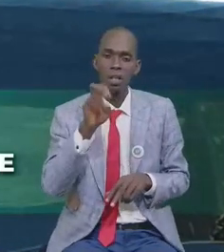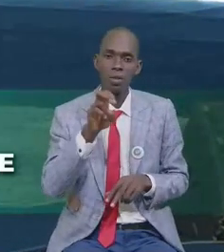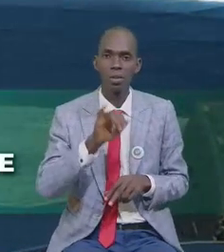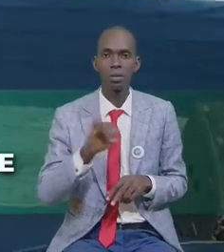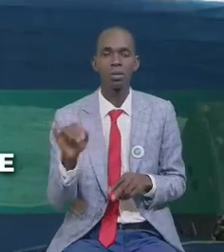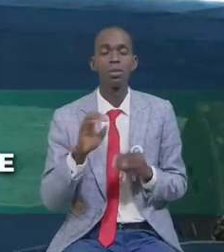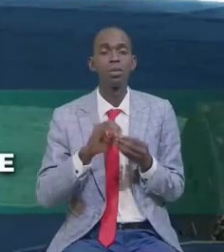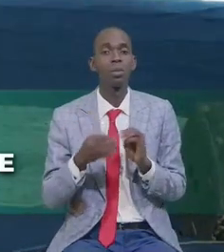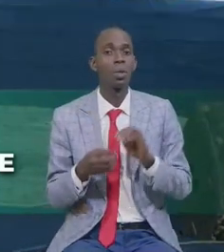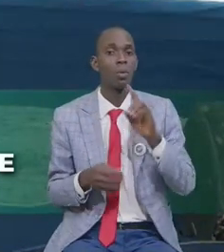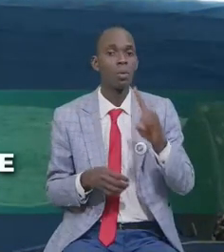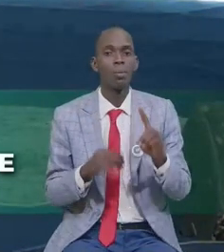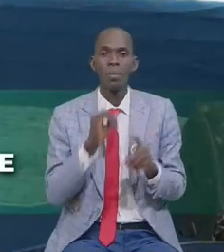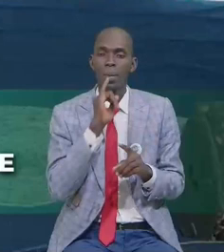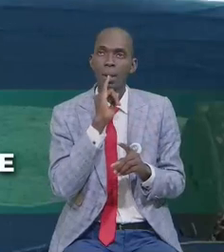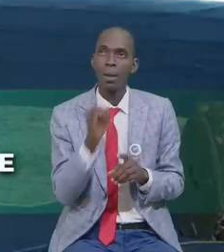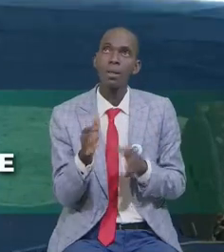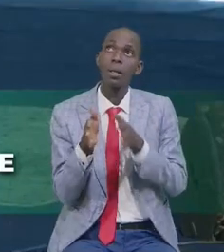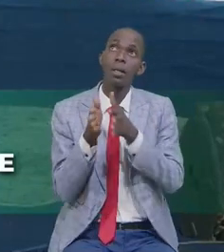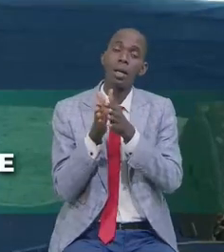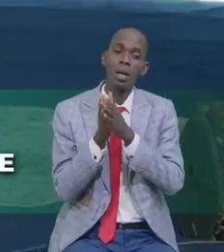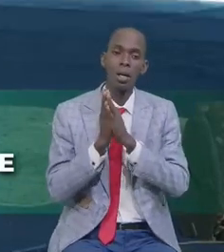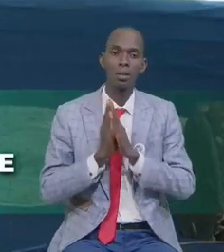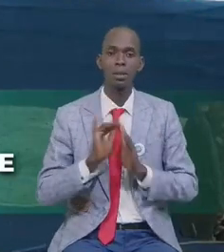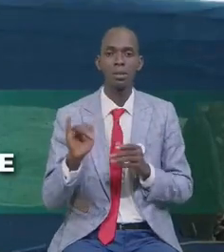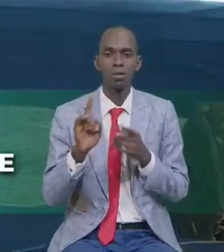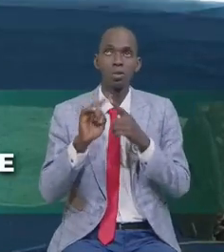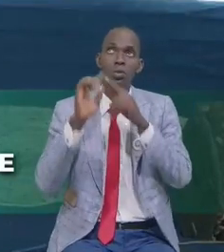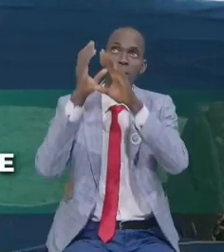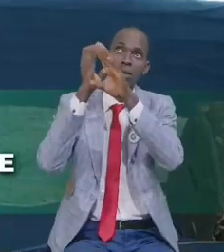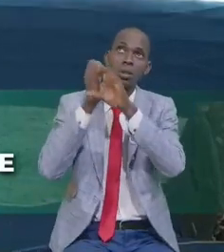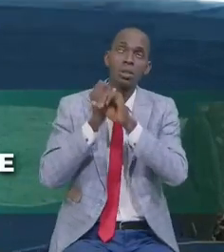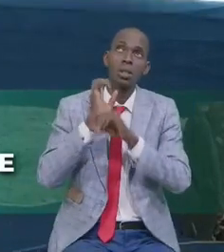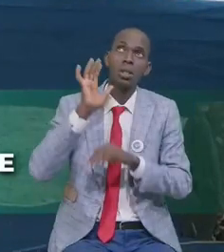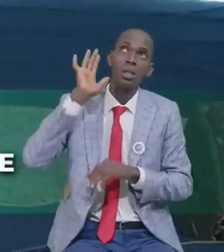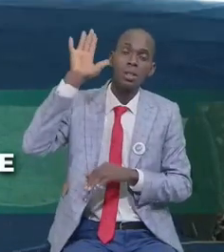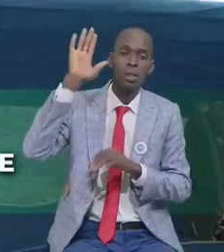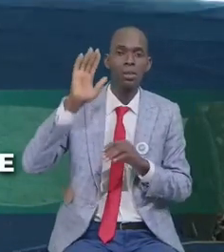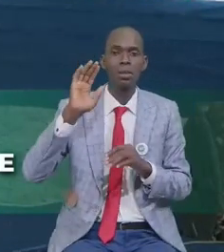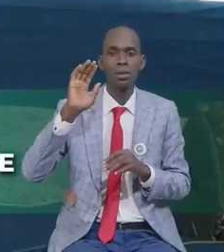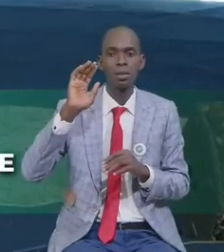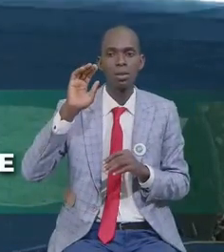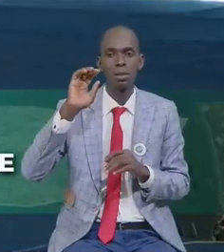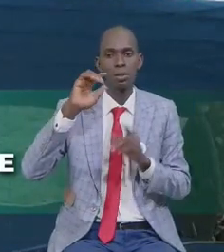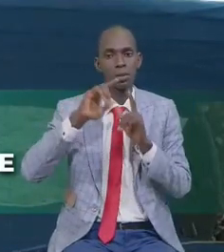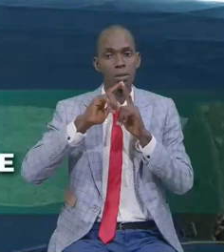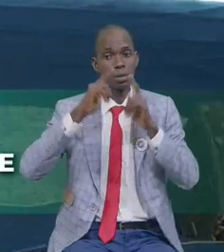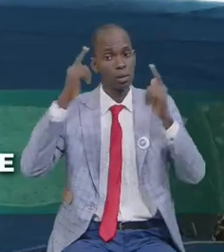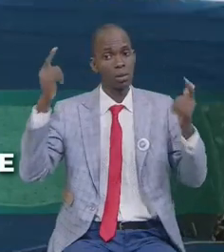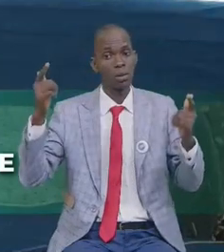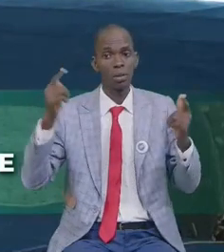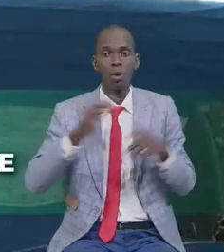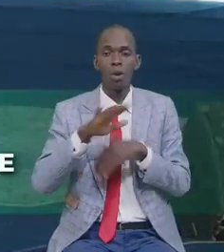point donc, demander pour recevoir sa grande grâce toute